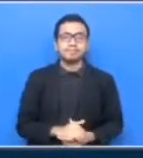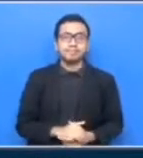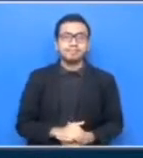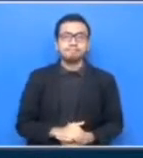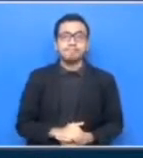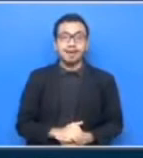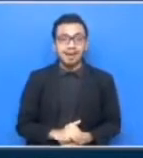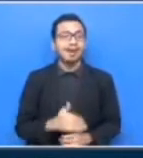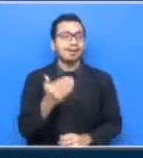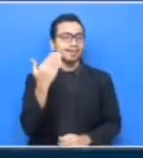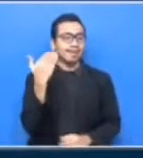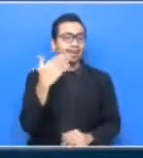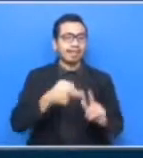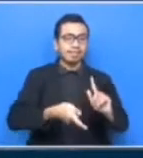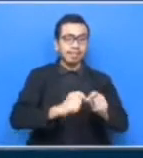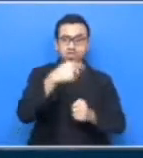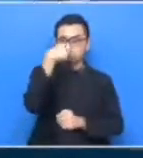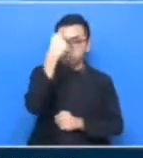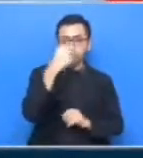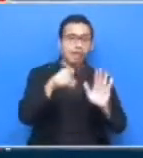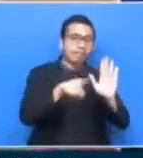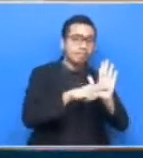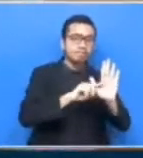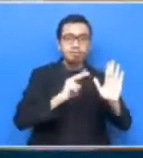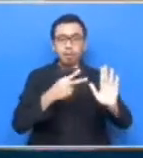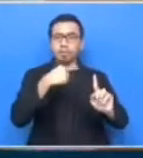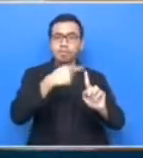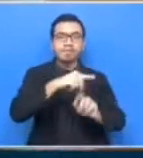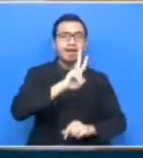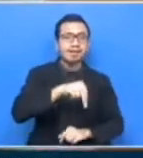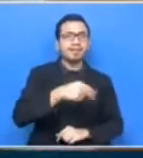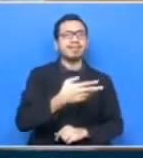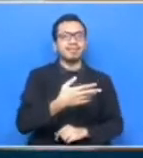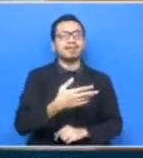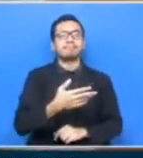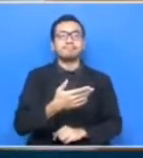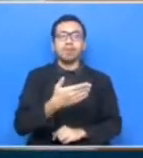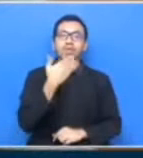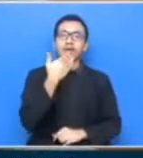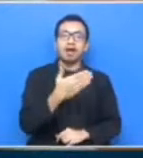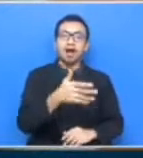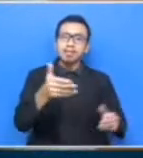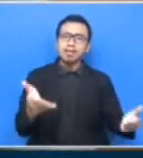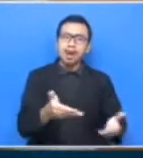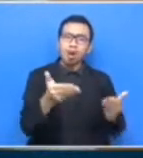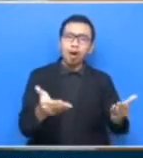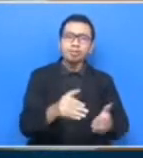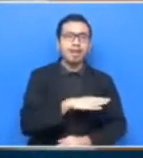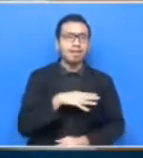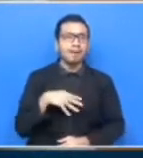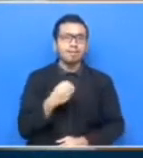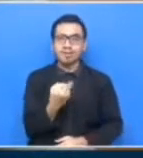sempat negatif lalu kembali positif sebenarnya sudah berapa lama pasien tersebut dirawat di rumah sakit tersebut